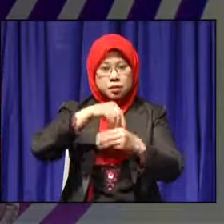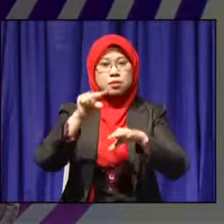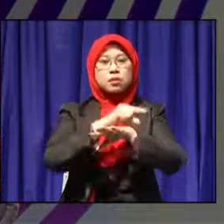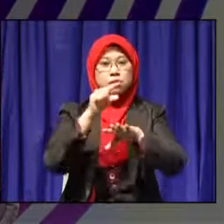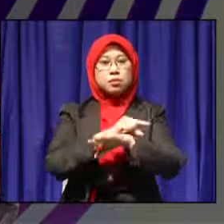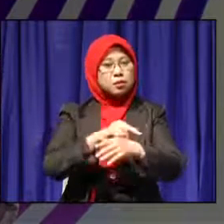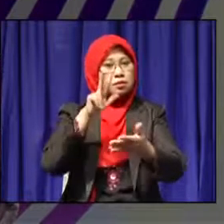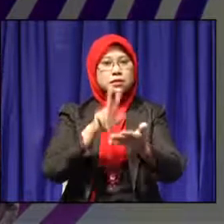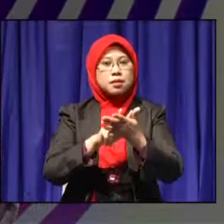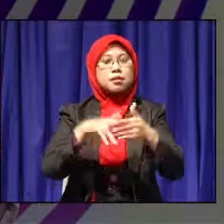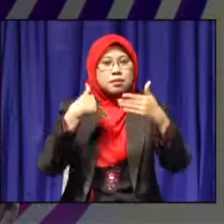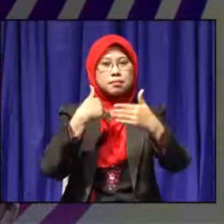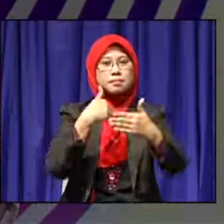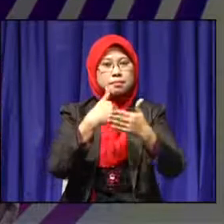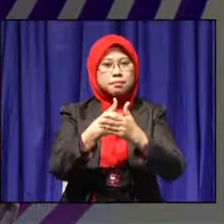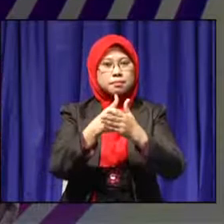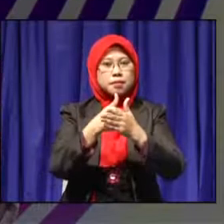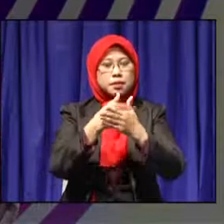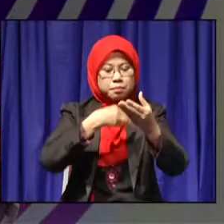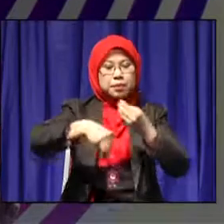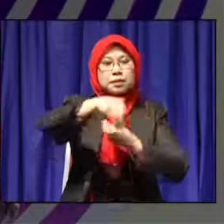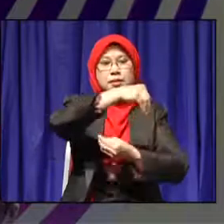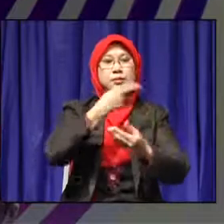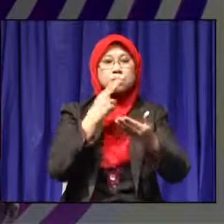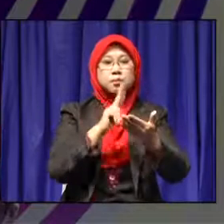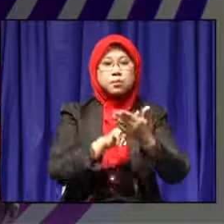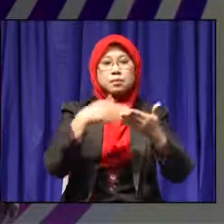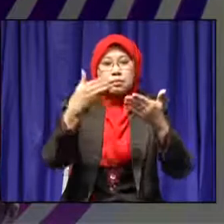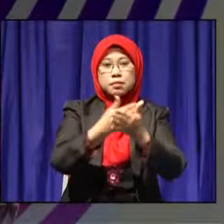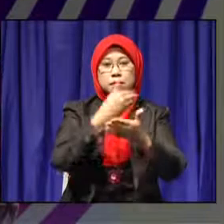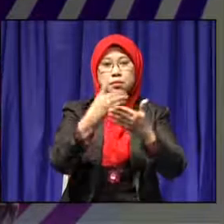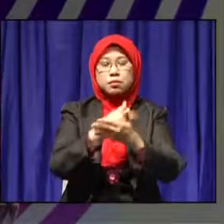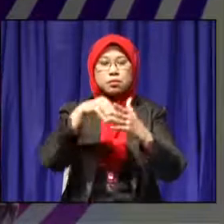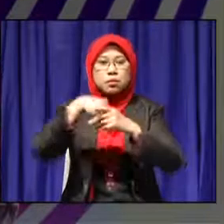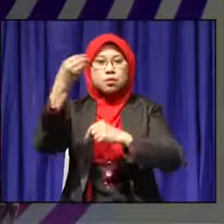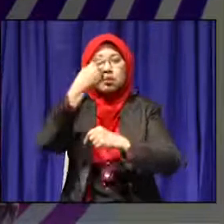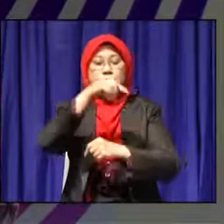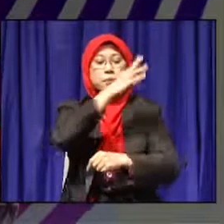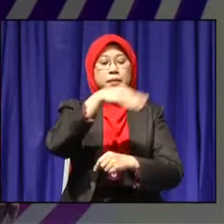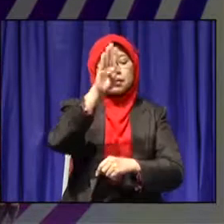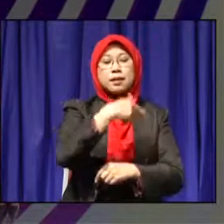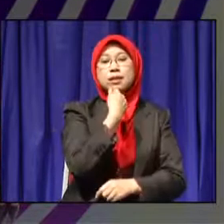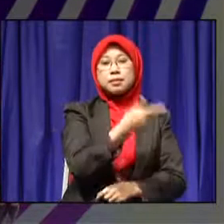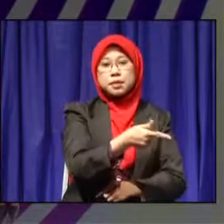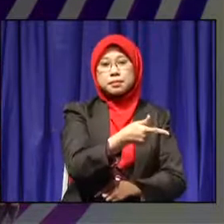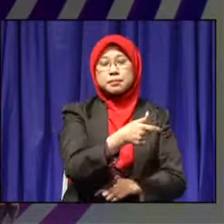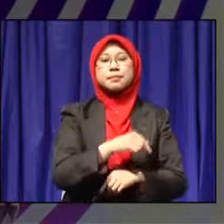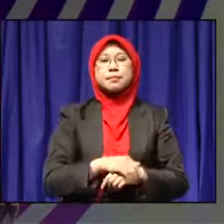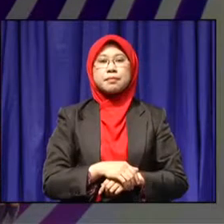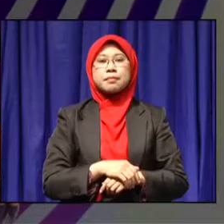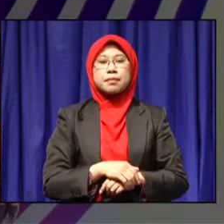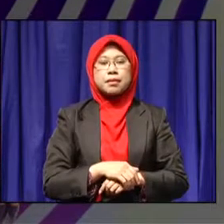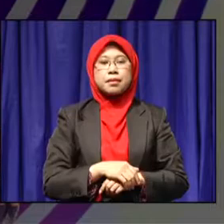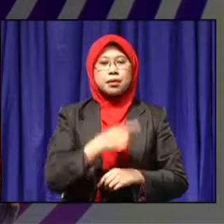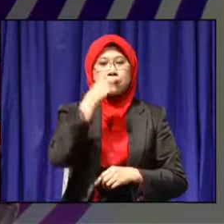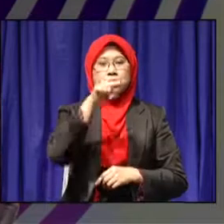dan because sehinggalah berkeliling baharu dikeluarkan untuk membatalkannya dalam konteks ini